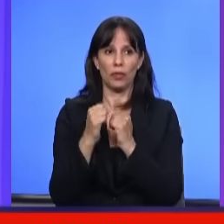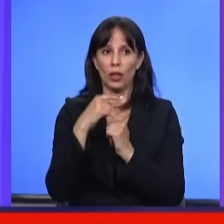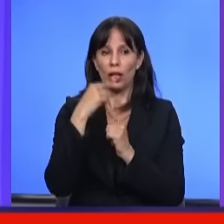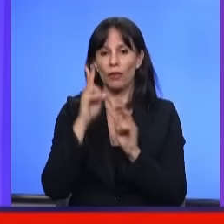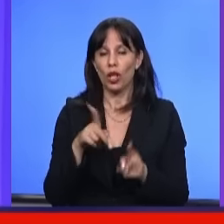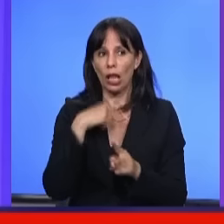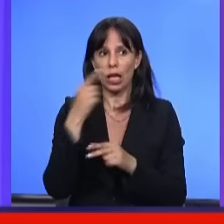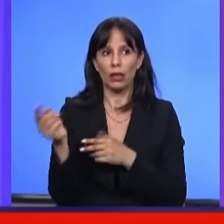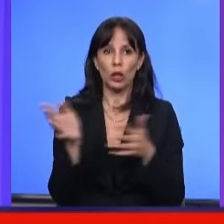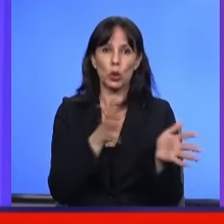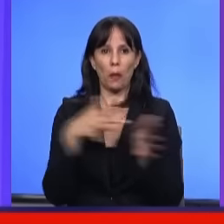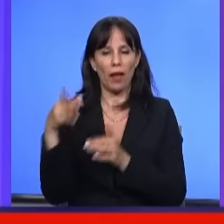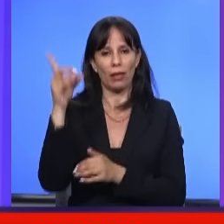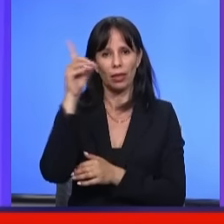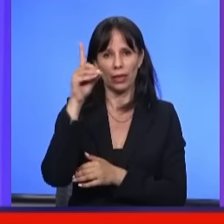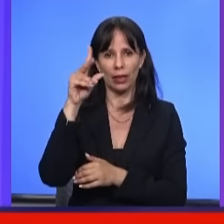stormy weather.